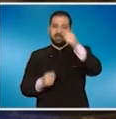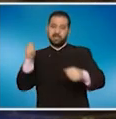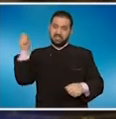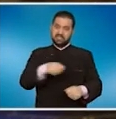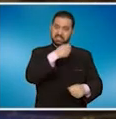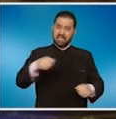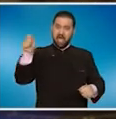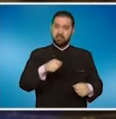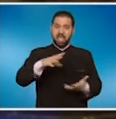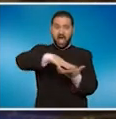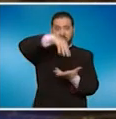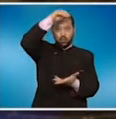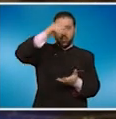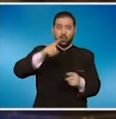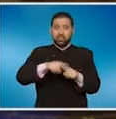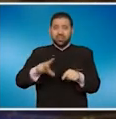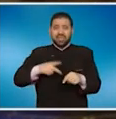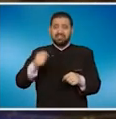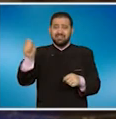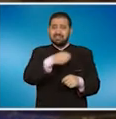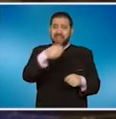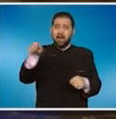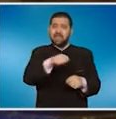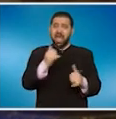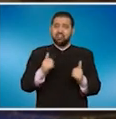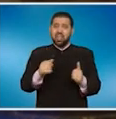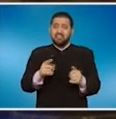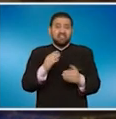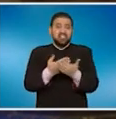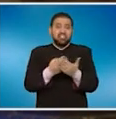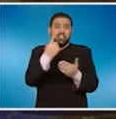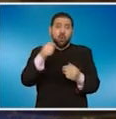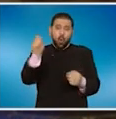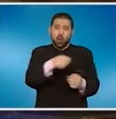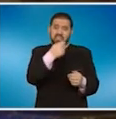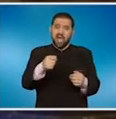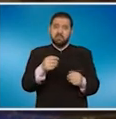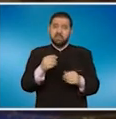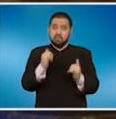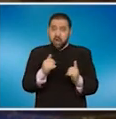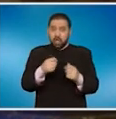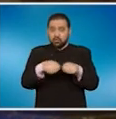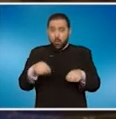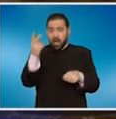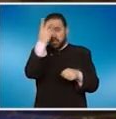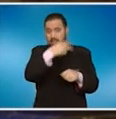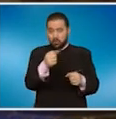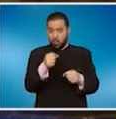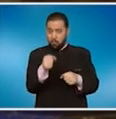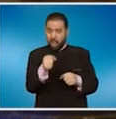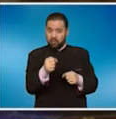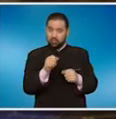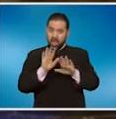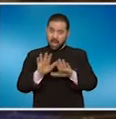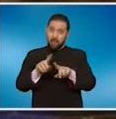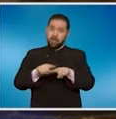Care ar fi această sabie? Și mă gândesc, de ce o sabie? Vedeți, până aici pe toate le înțelegem, luăm această platoșă, ne